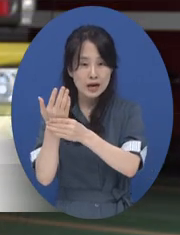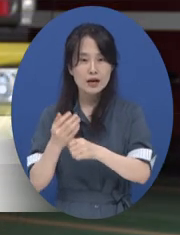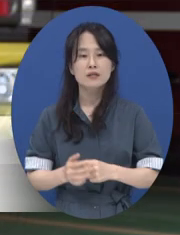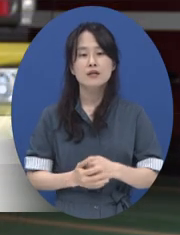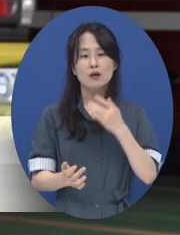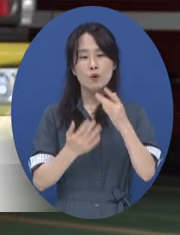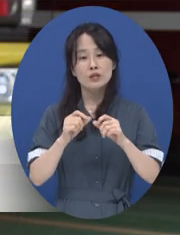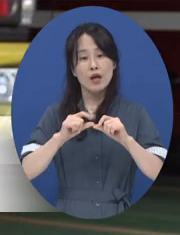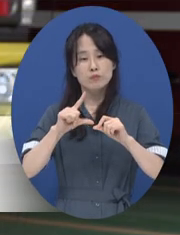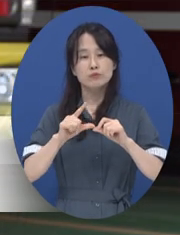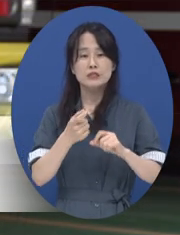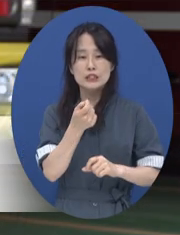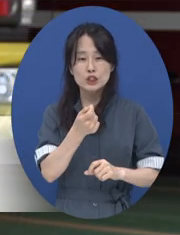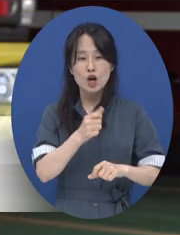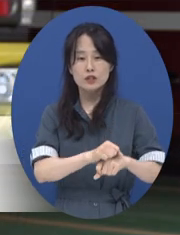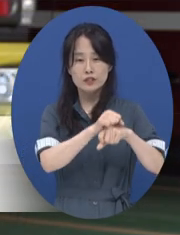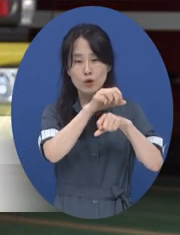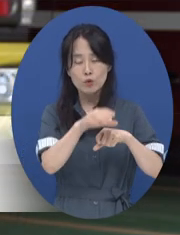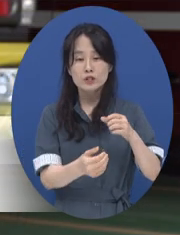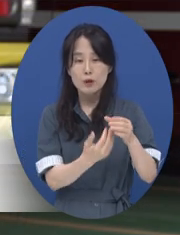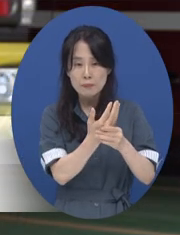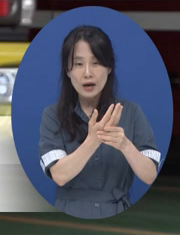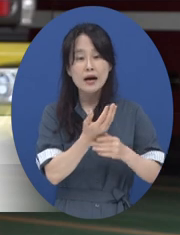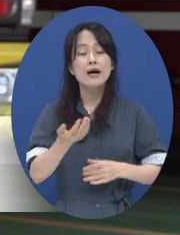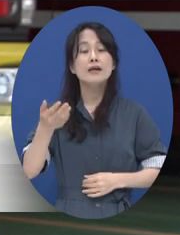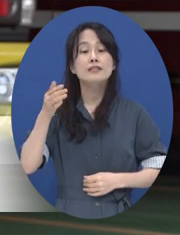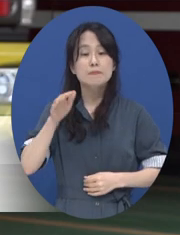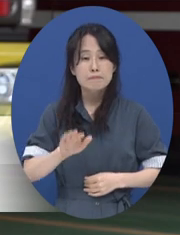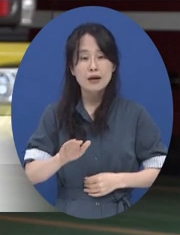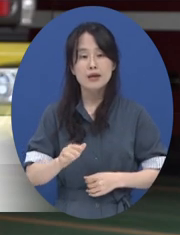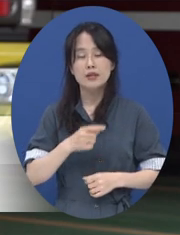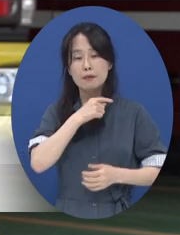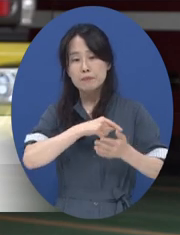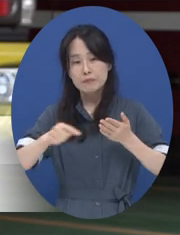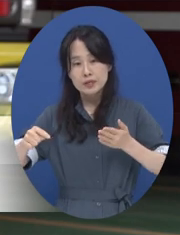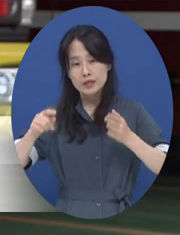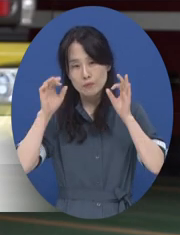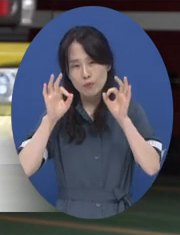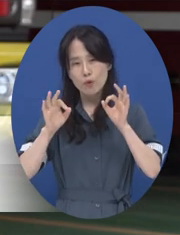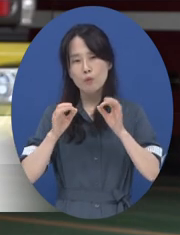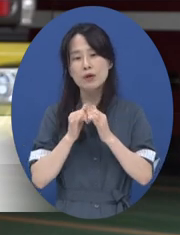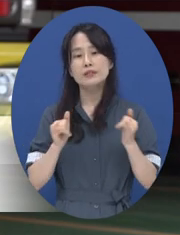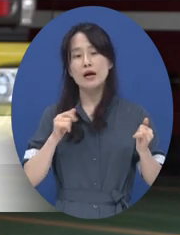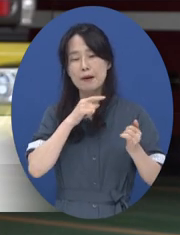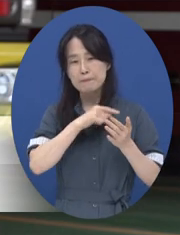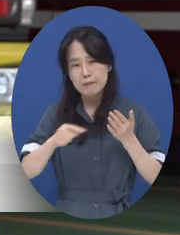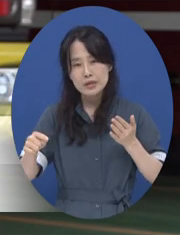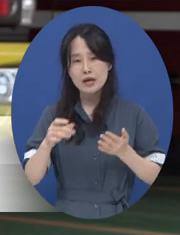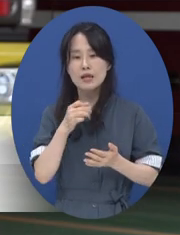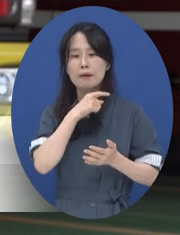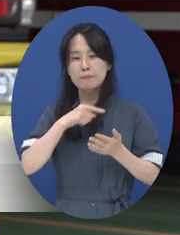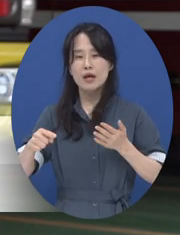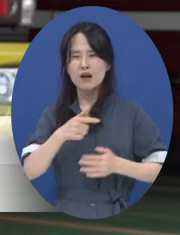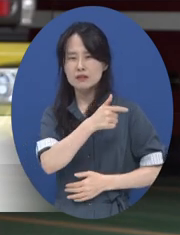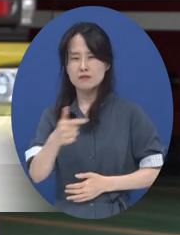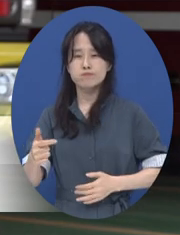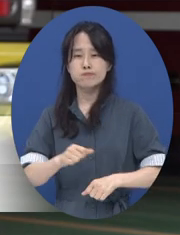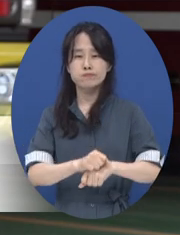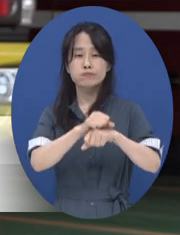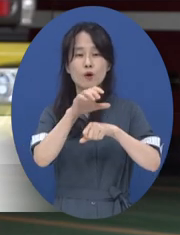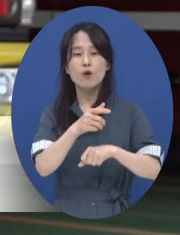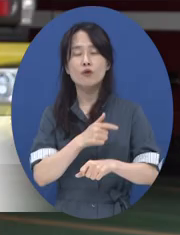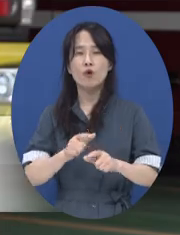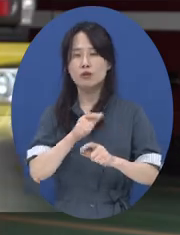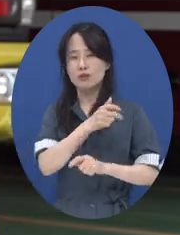화재는 대부분 소형 창고에서 대부분 발생하지만 피해 내역으로 보면 인명피해나 재산피해는 대규모 창고에서 훨씬